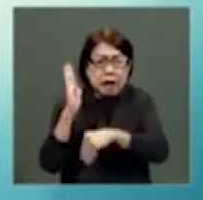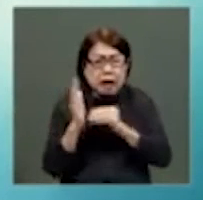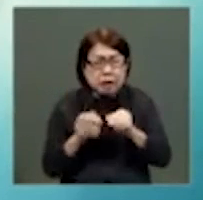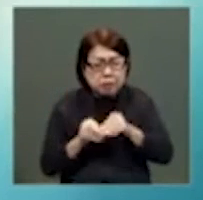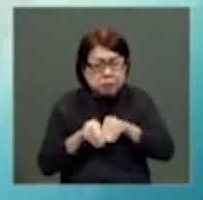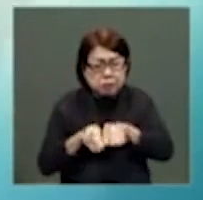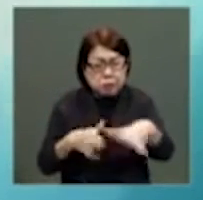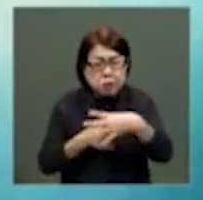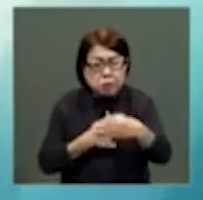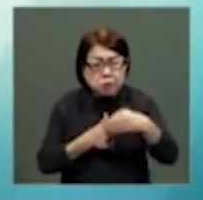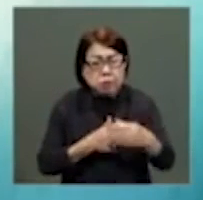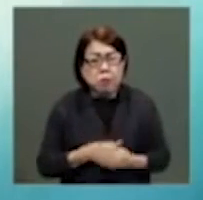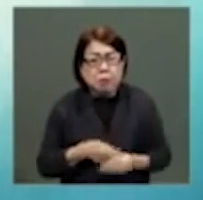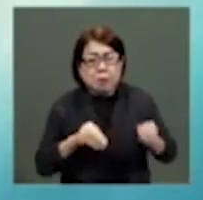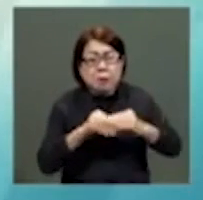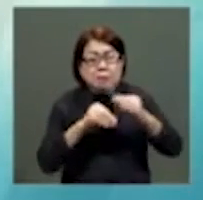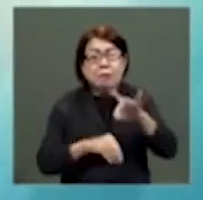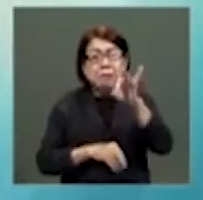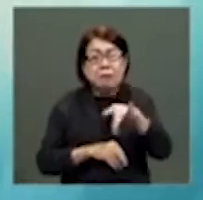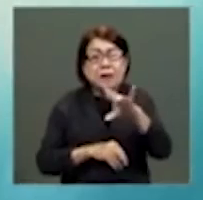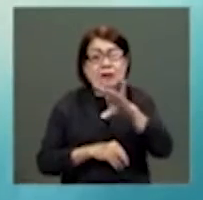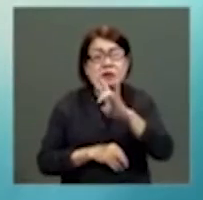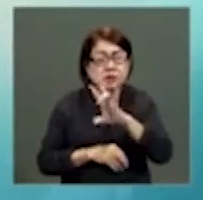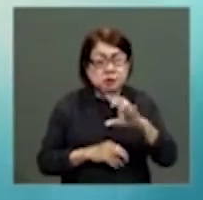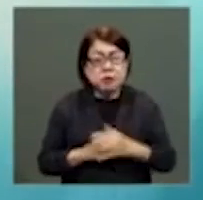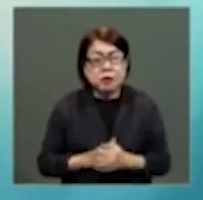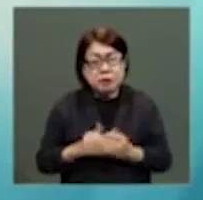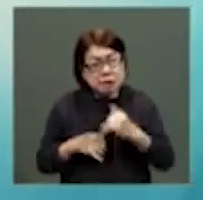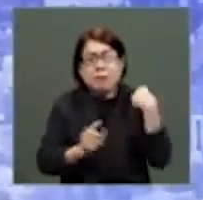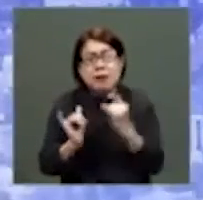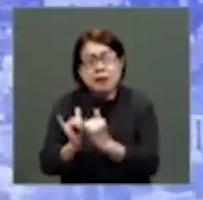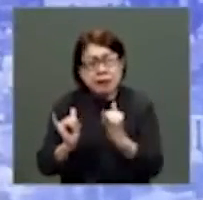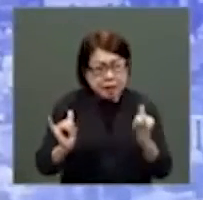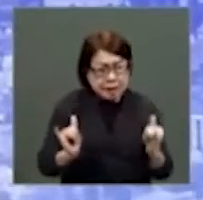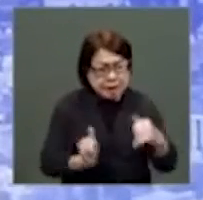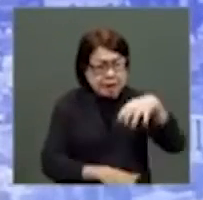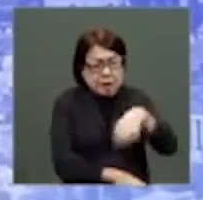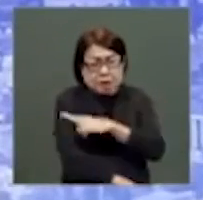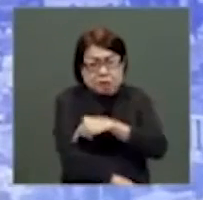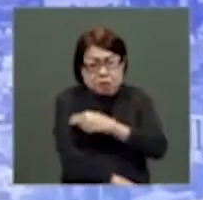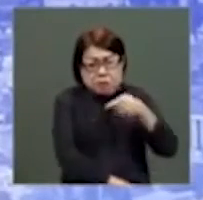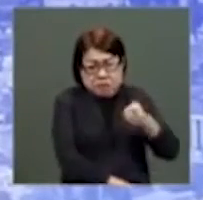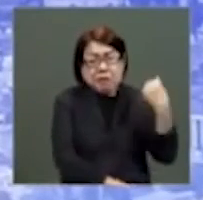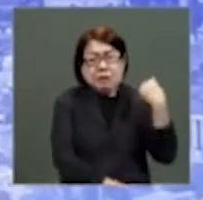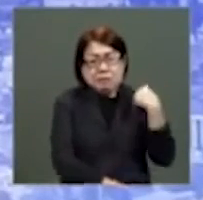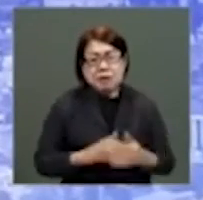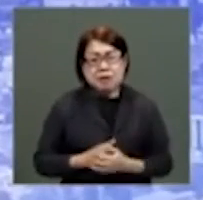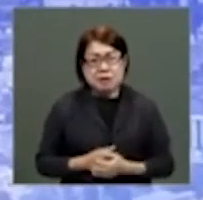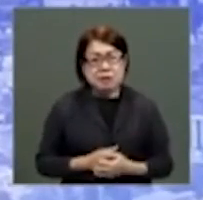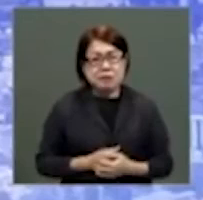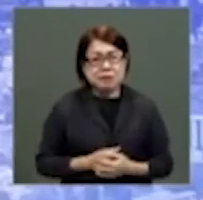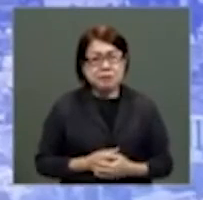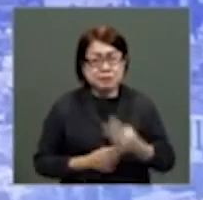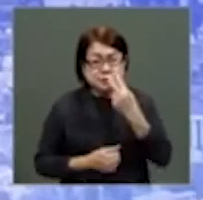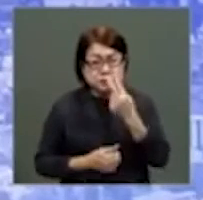8,007 นะครับแล้วก็คัดกรองเชิงรุกเนี่ย 3,006 นะครับเดี๋ยวจะมาดูตัวเลขย่อยเอาเฉพาะร